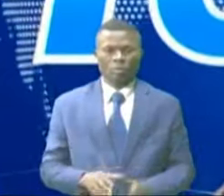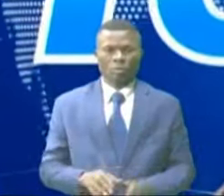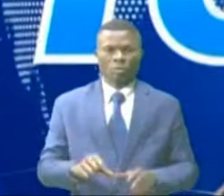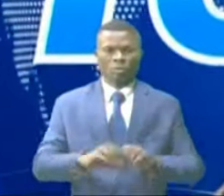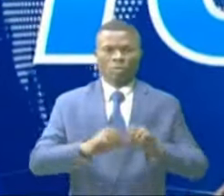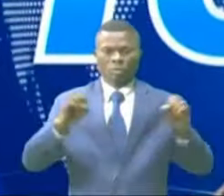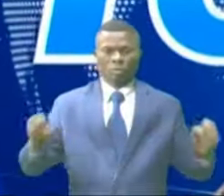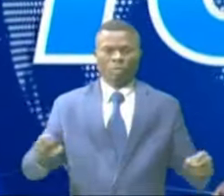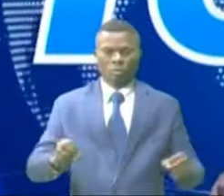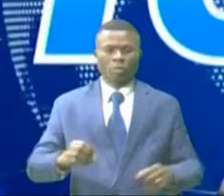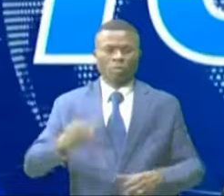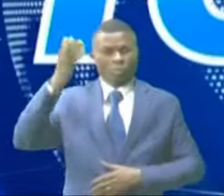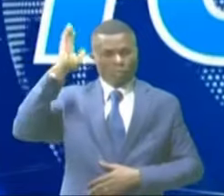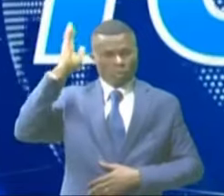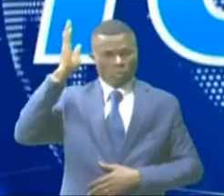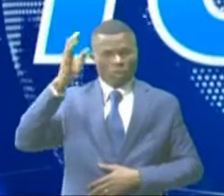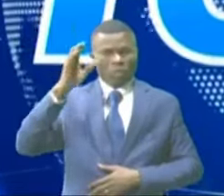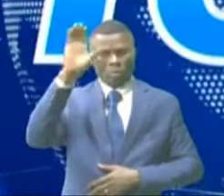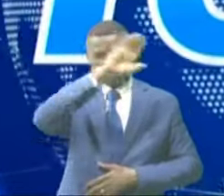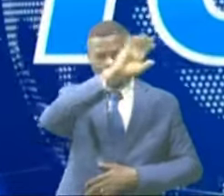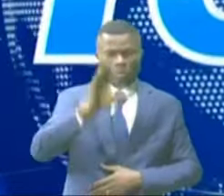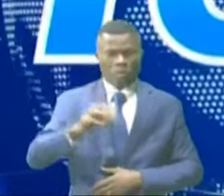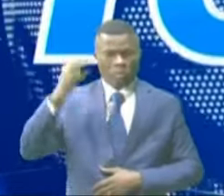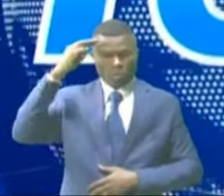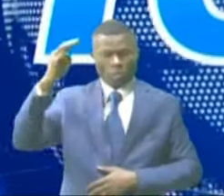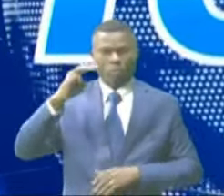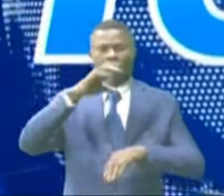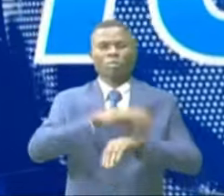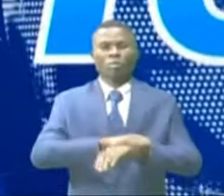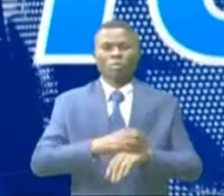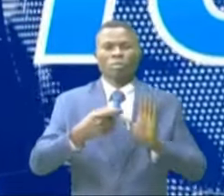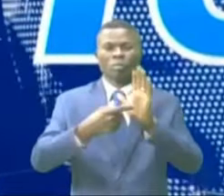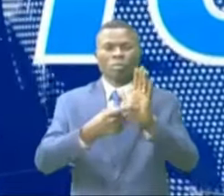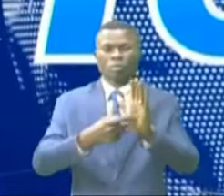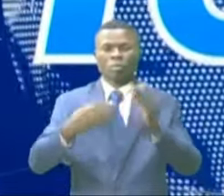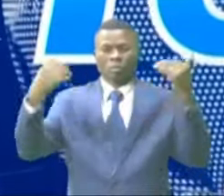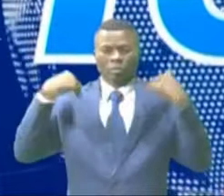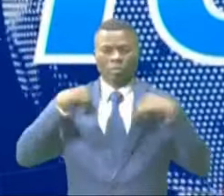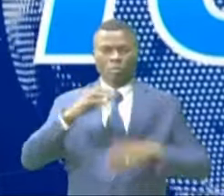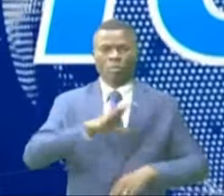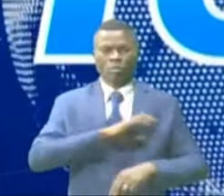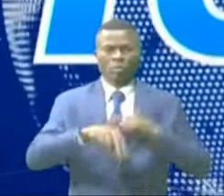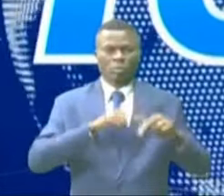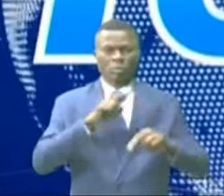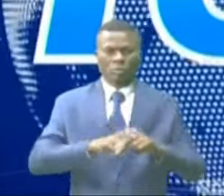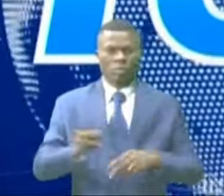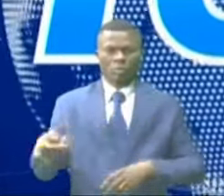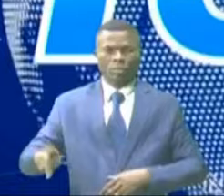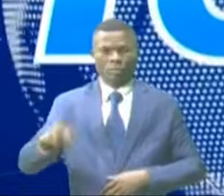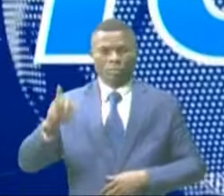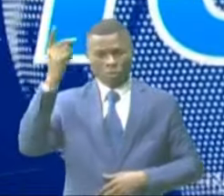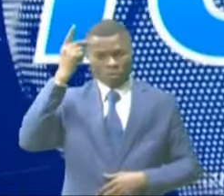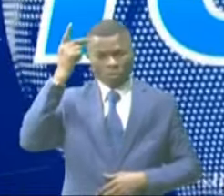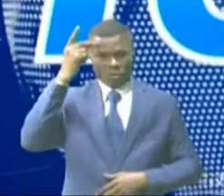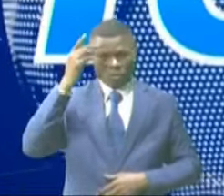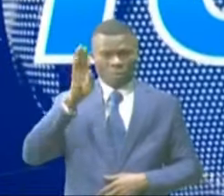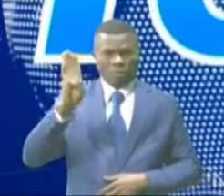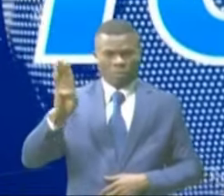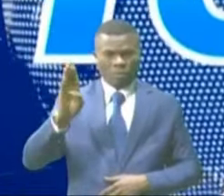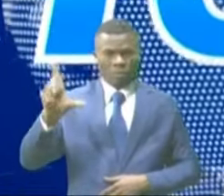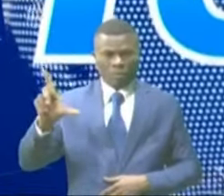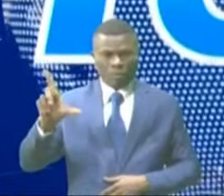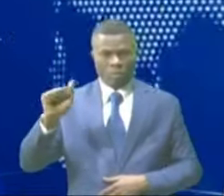50 inciviques dans la commune de Mongafula ont été présentés au commissaire provincial de la PNC, ville-province Kinshasa, Blaise